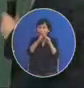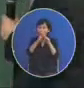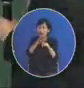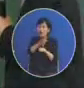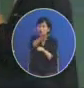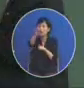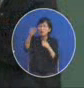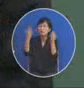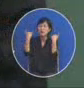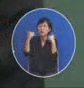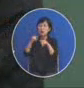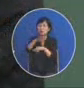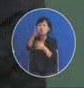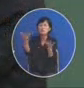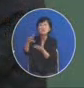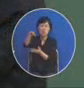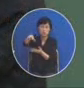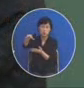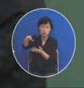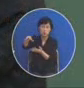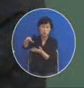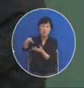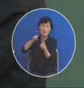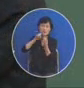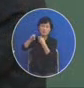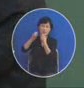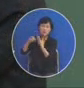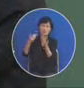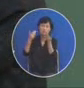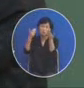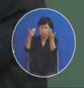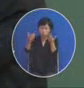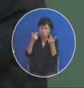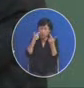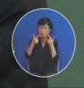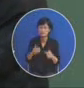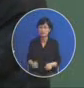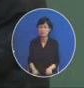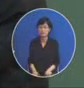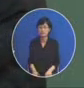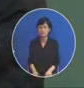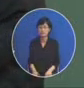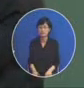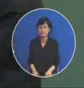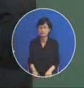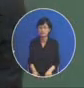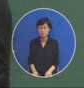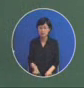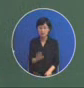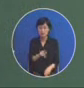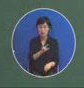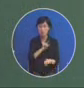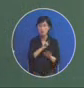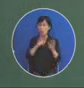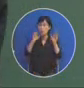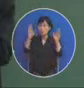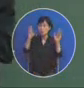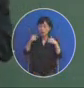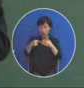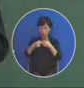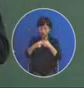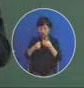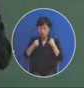then when you really hold on to this, God will give you representative answers in your finances, in your businesses, in your academia, and all parts of your life. 이상한 일이 생겨 모세가 아무 힘이